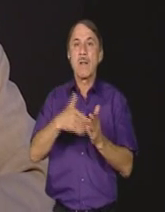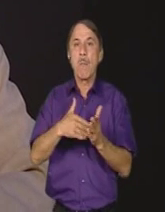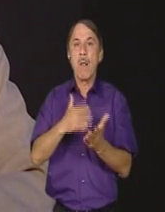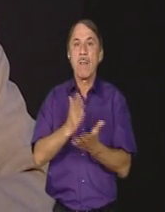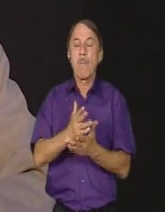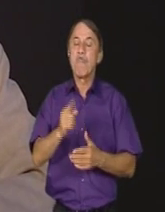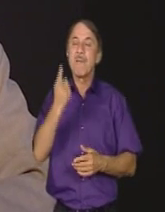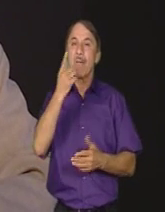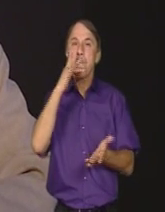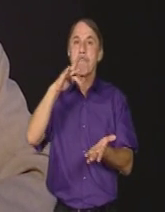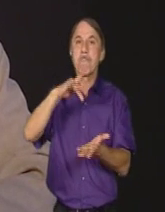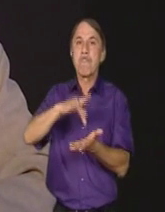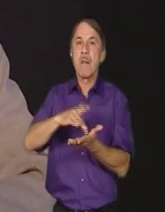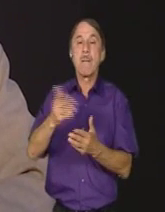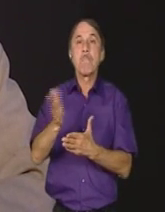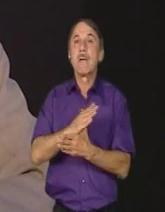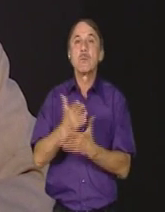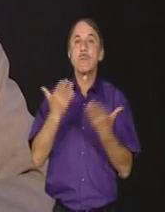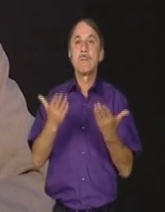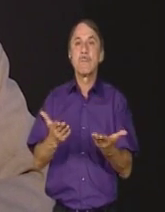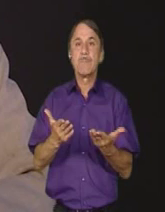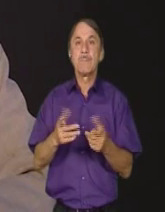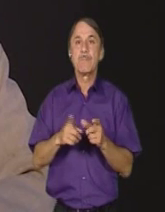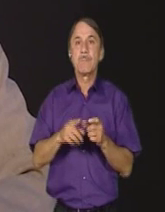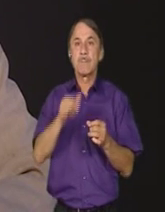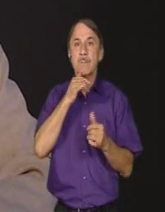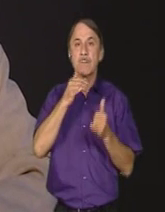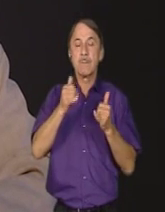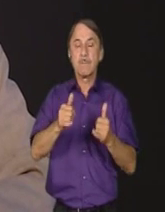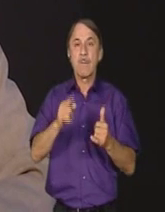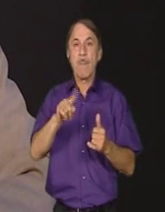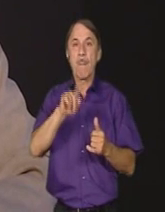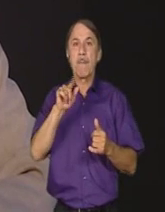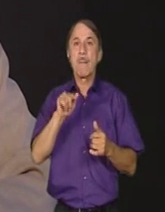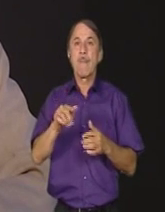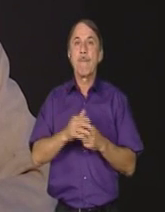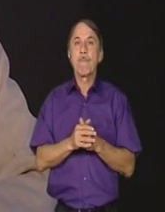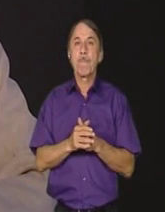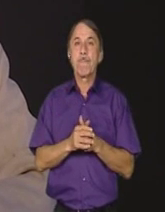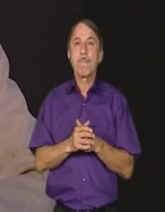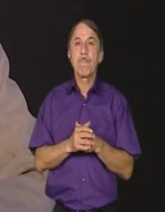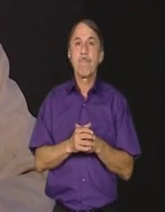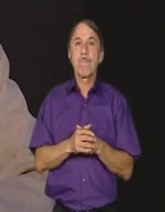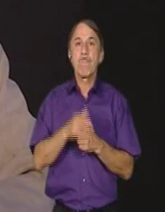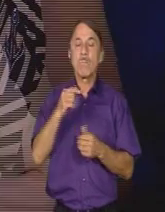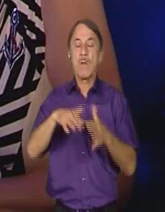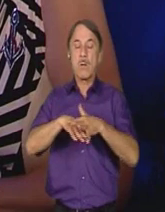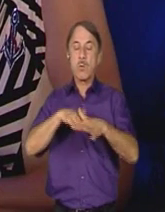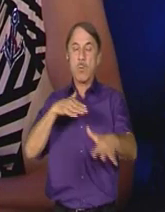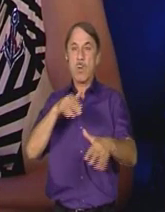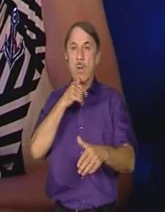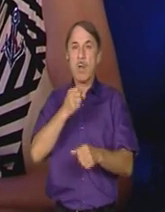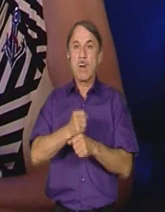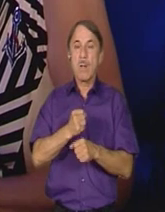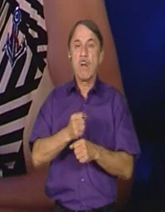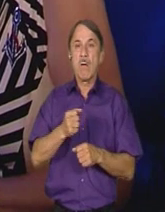trebala da bude na prvom mestu. Međutim, mislim da to nije ni malo slučajno. Skupština se